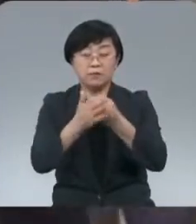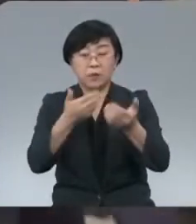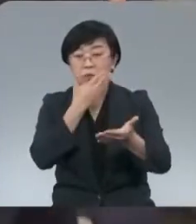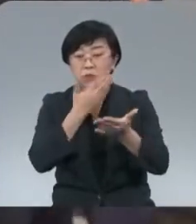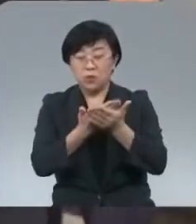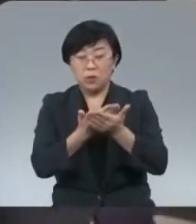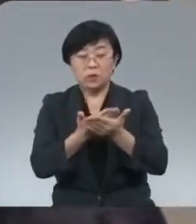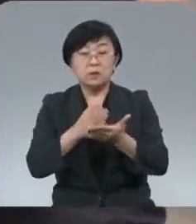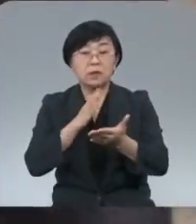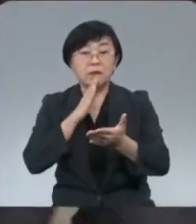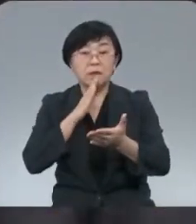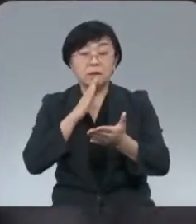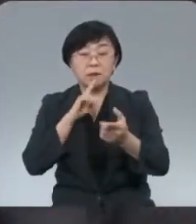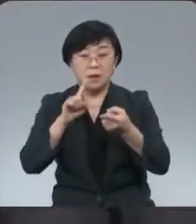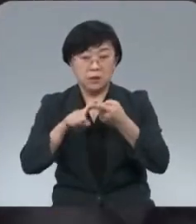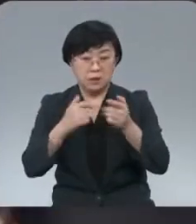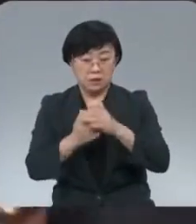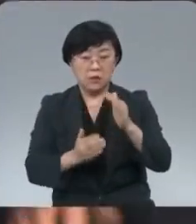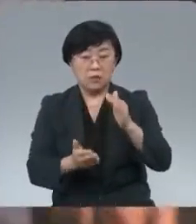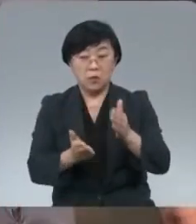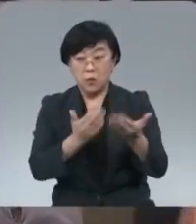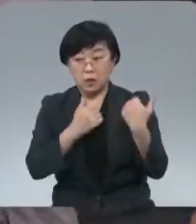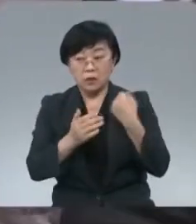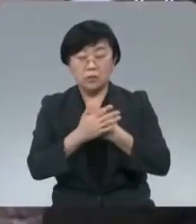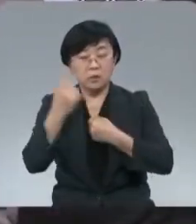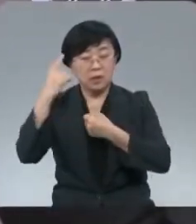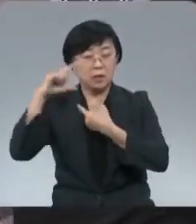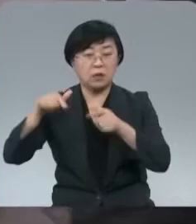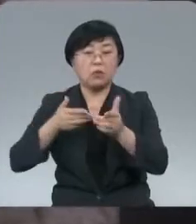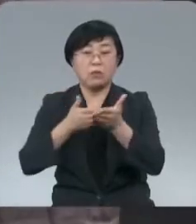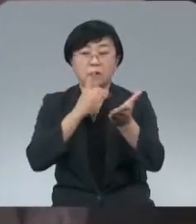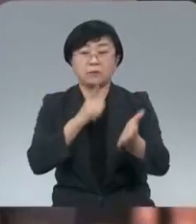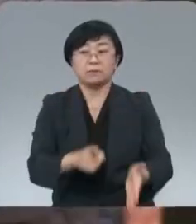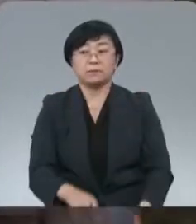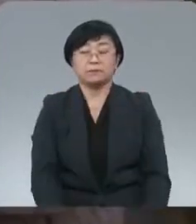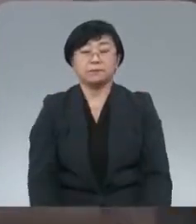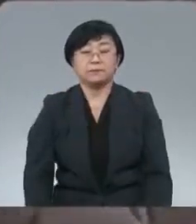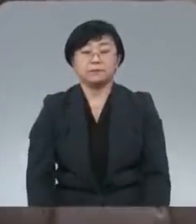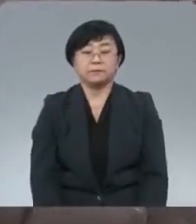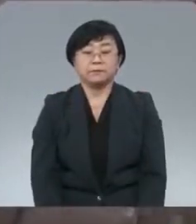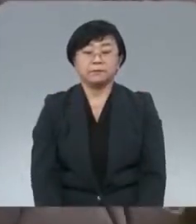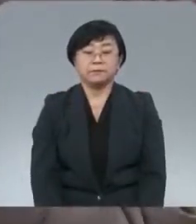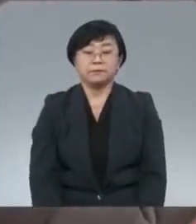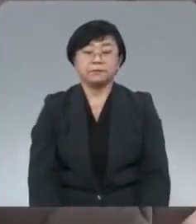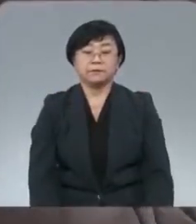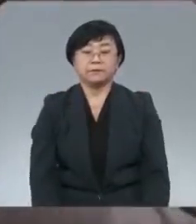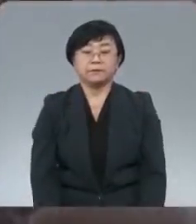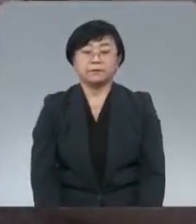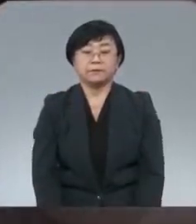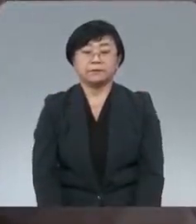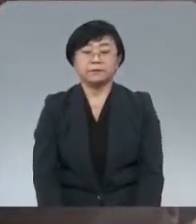중요한 사실관계를 간과했다며 상고하겠다고 밝혔습니다. KBS 뉴스 이승철입니다.